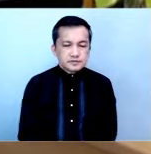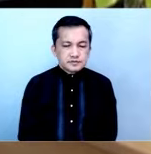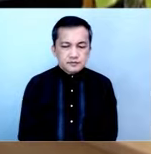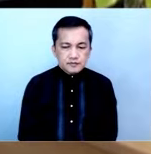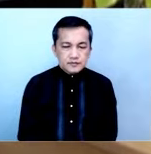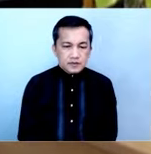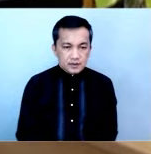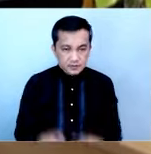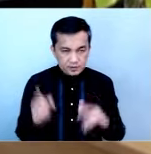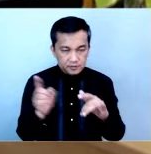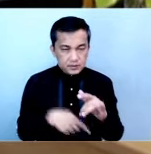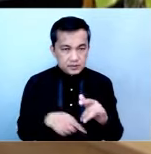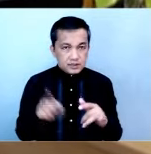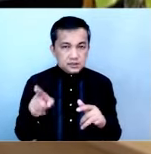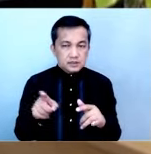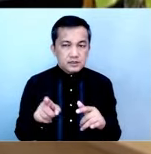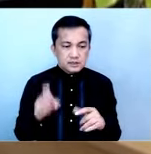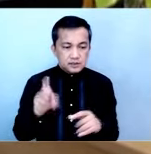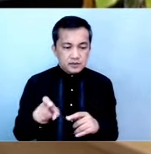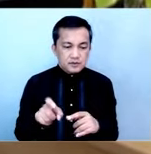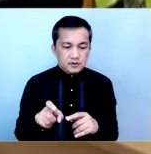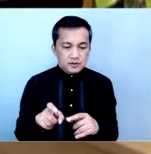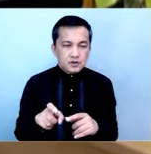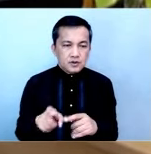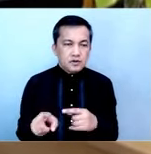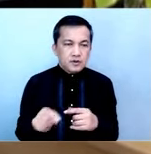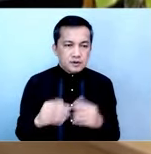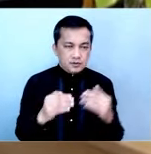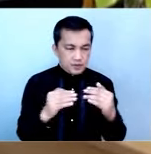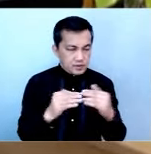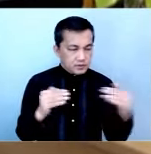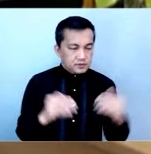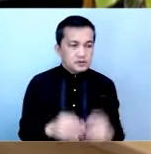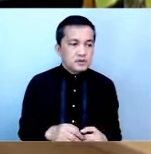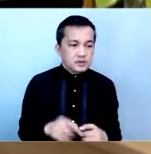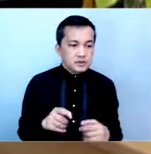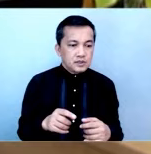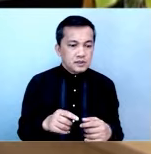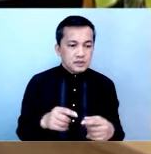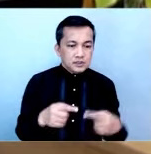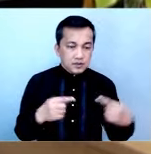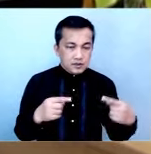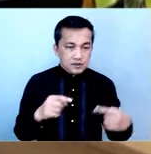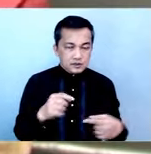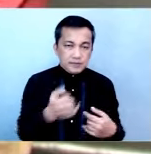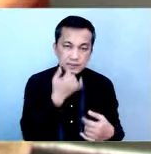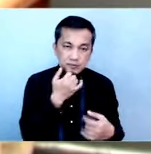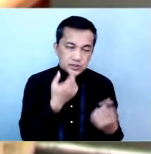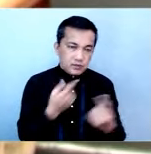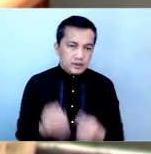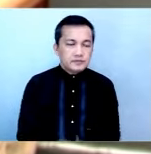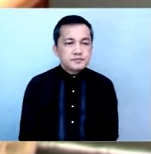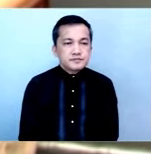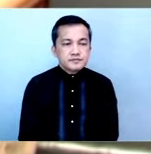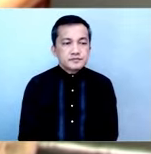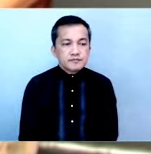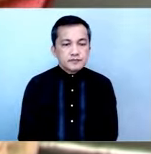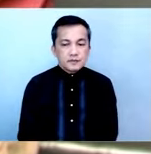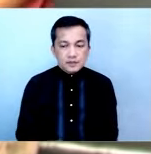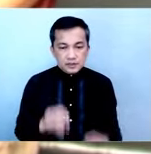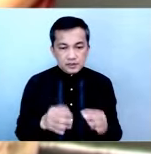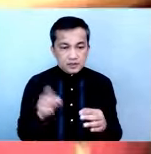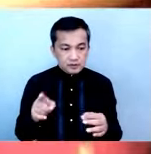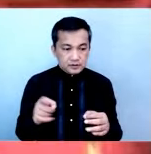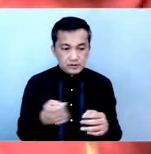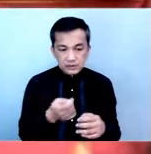penalty o parusa ay dapat proportionate o tugma sa offense na iyong nagawa. Kung ikaw ay